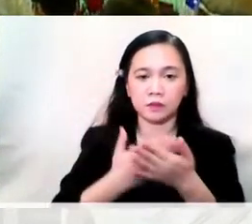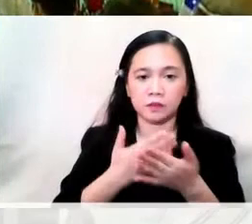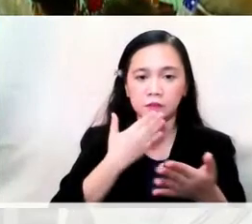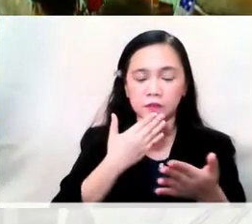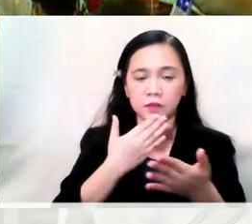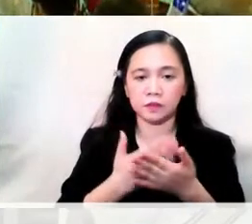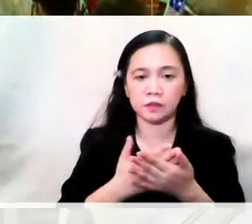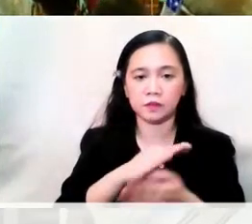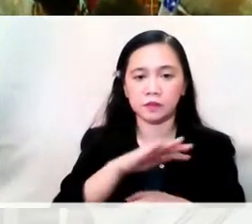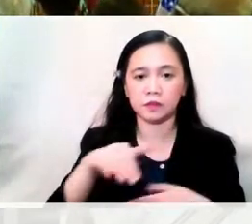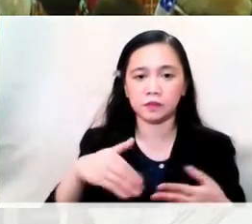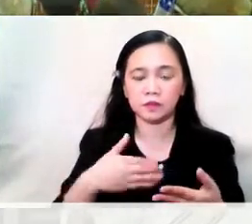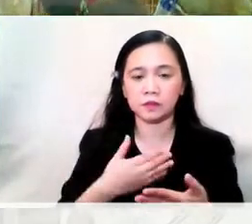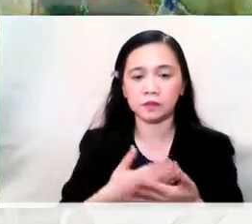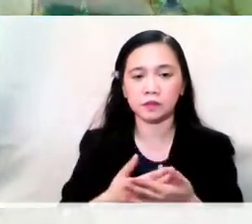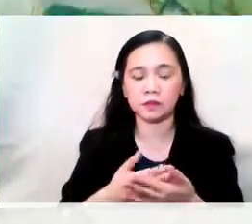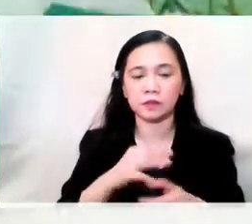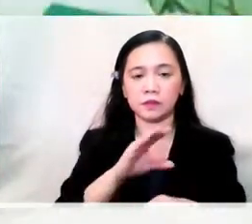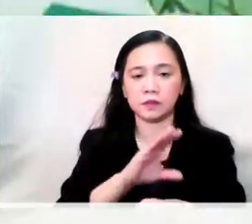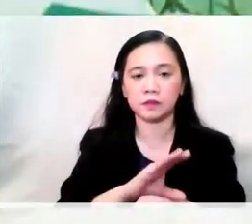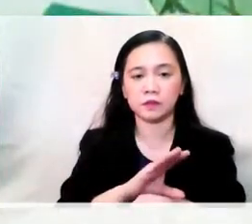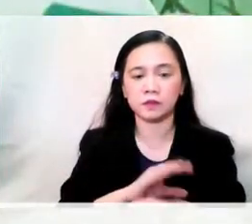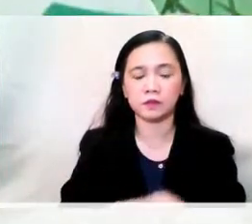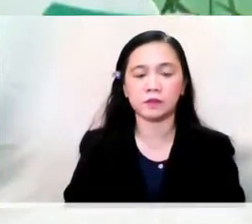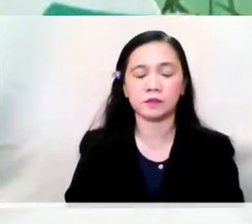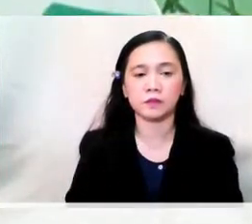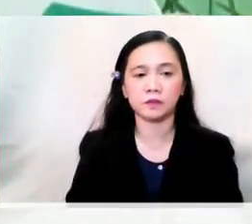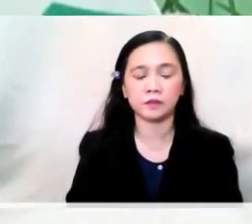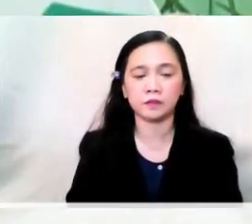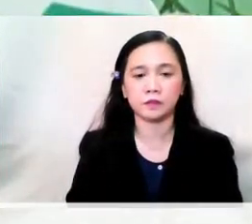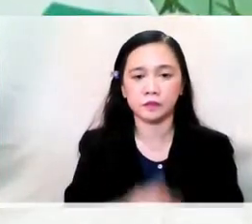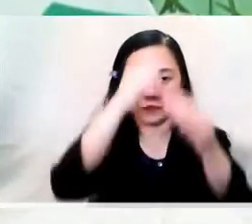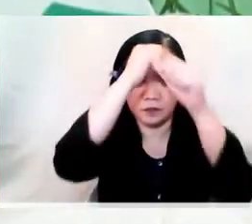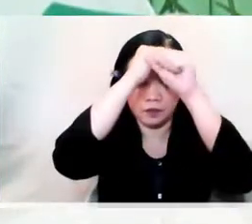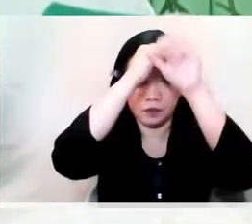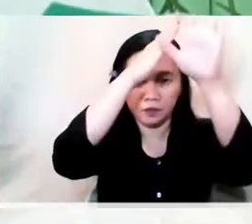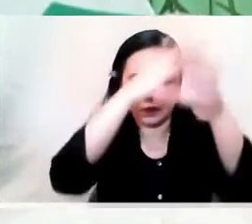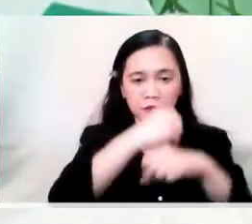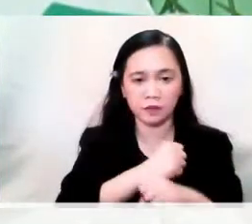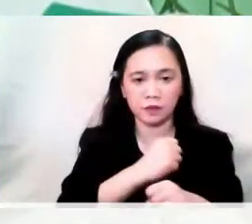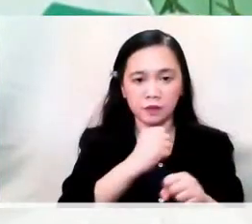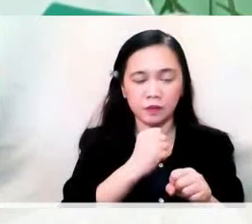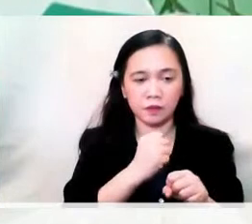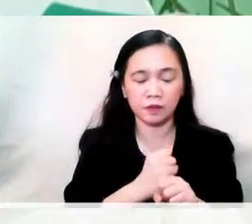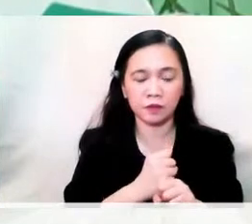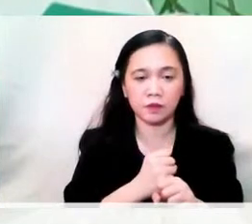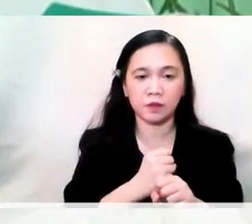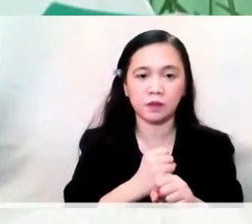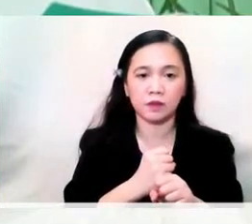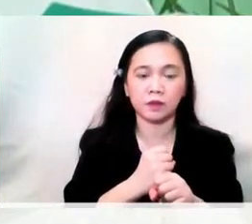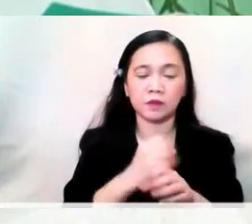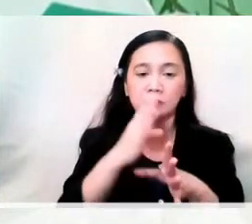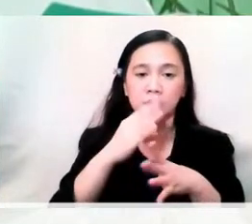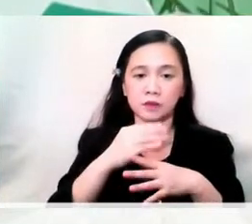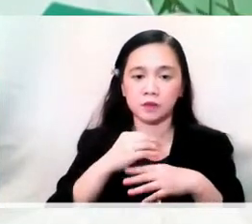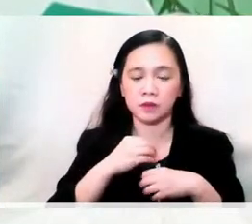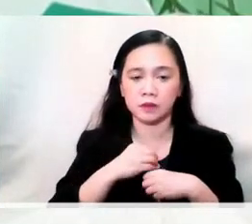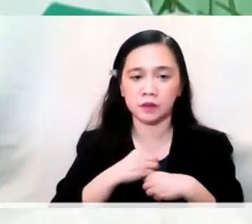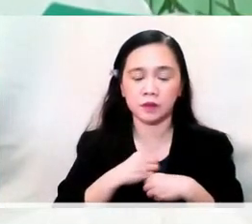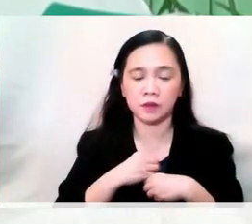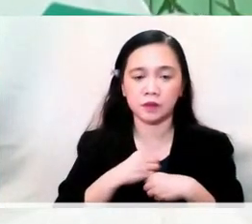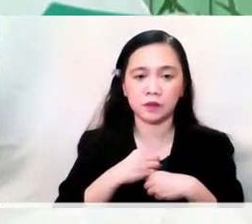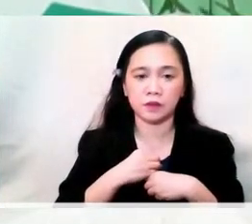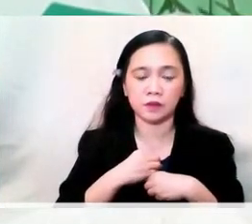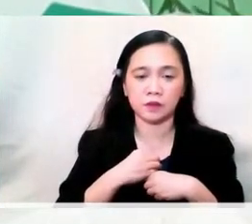sa buong sambayanan niyang banal. Ama naming lumikha, tanggapin mo ang paghahain ng